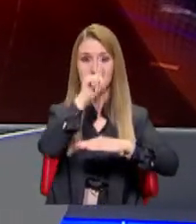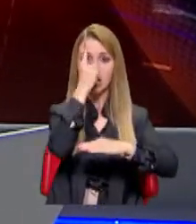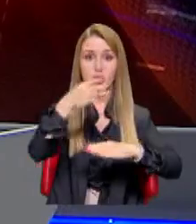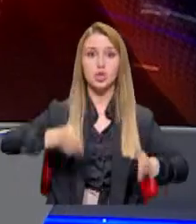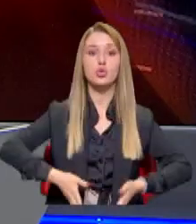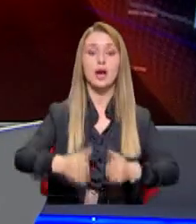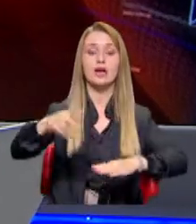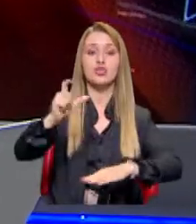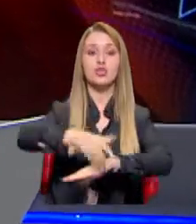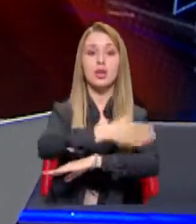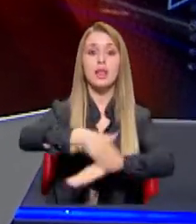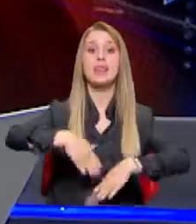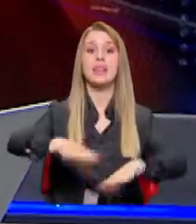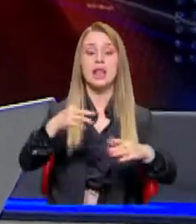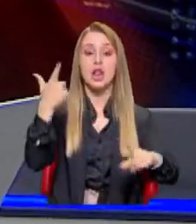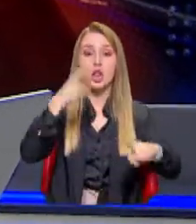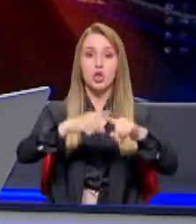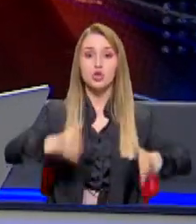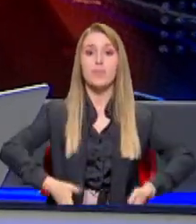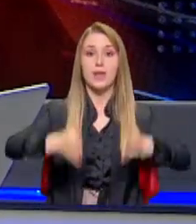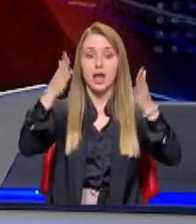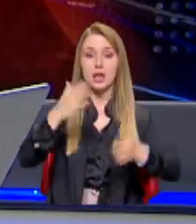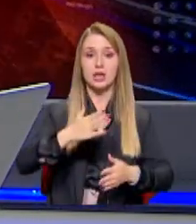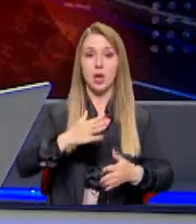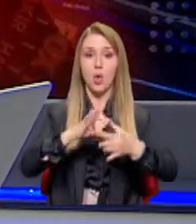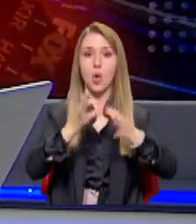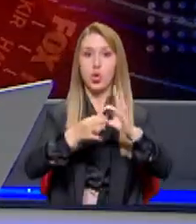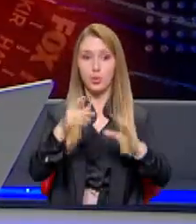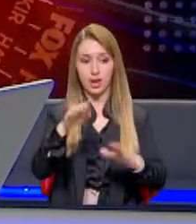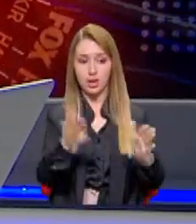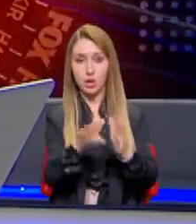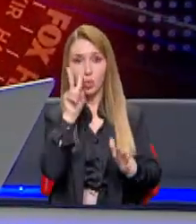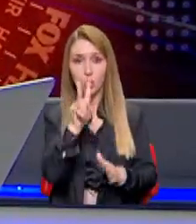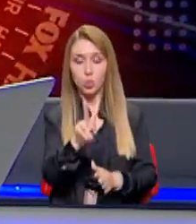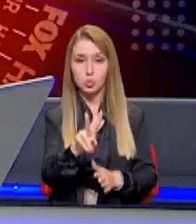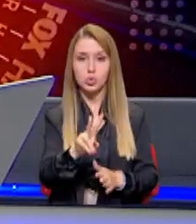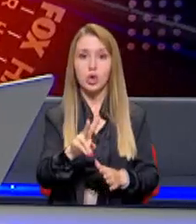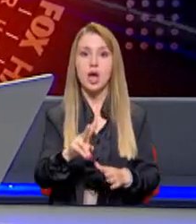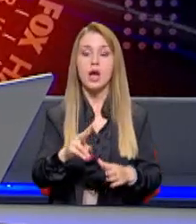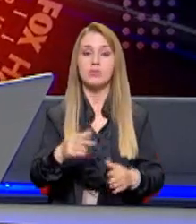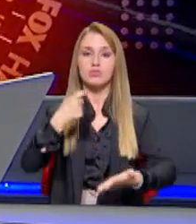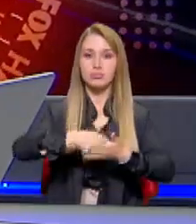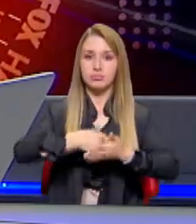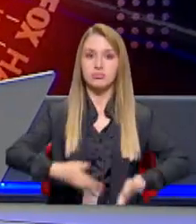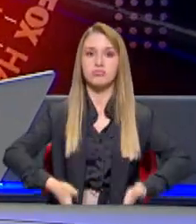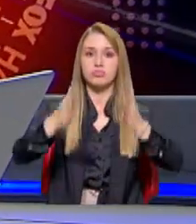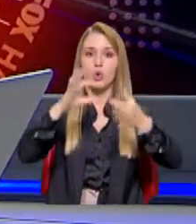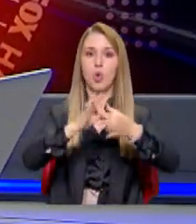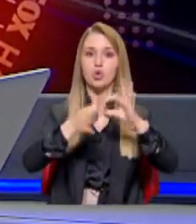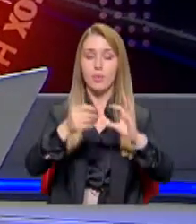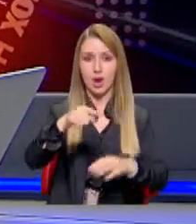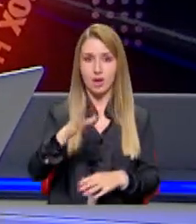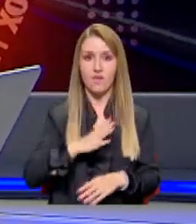Sokaklarda caddelerde değil rezidansların otoparkında da görür hale geldik işte avm'lerin otoparkında da sürekli